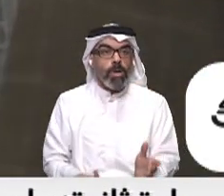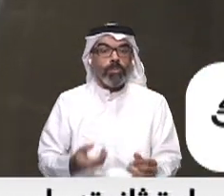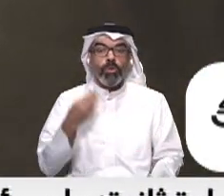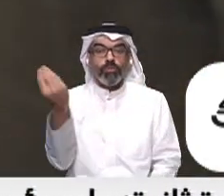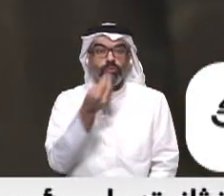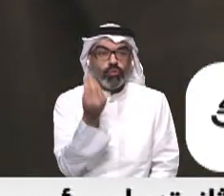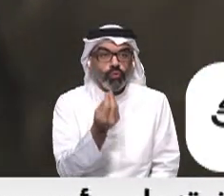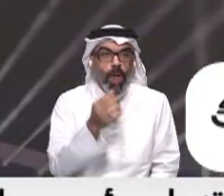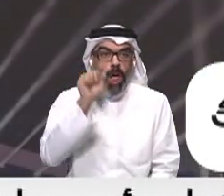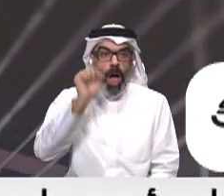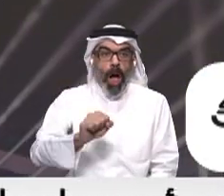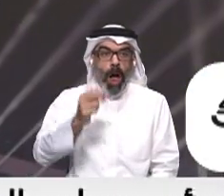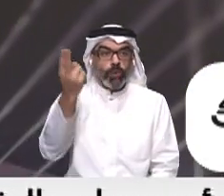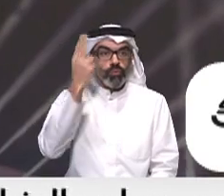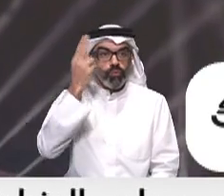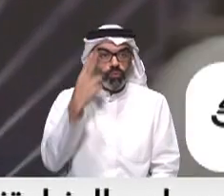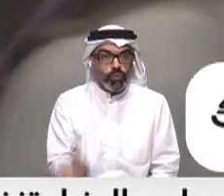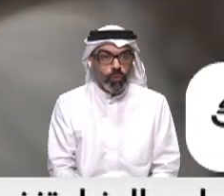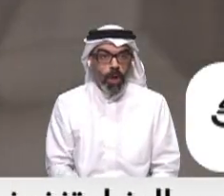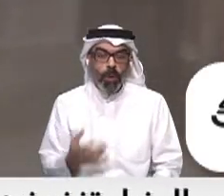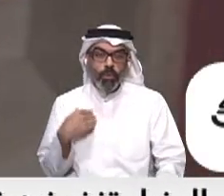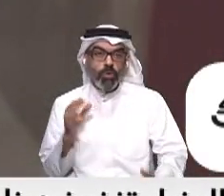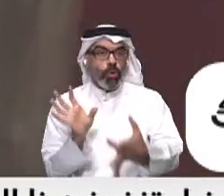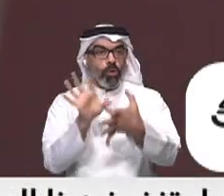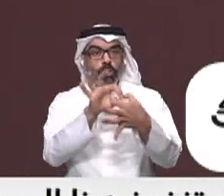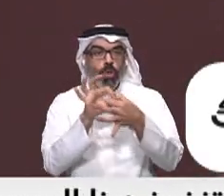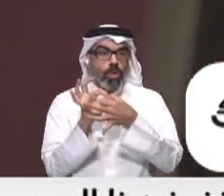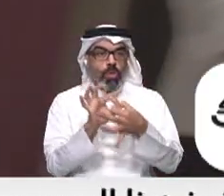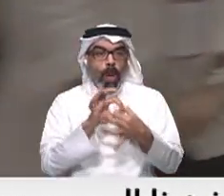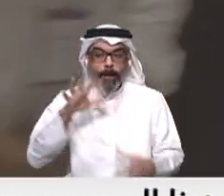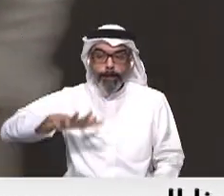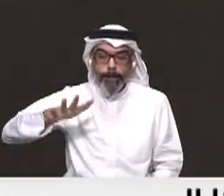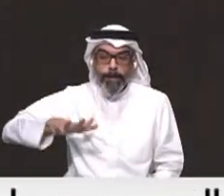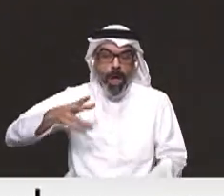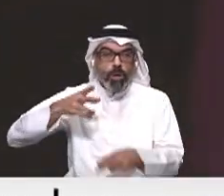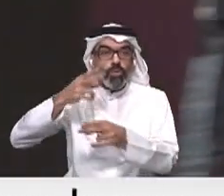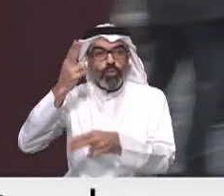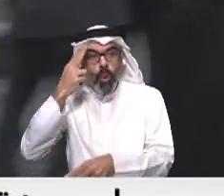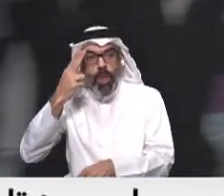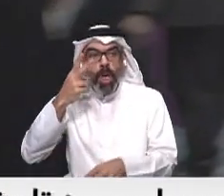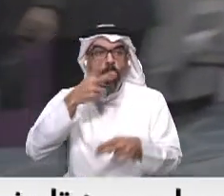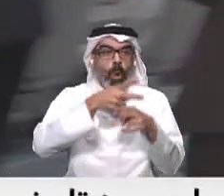بالسعوديه وفرص تعزيز التعاون المشترك بين البلدين الشقيقين